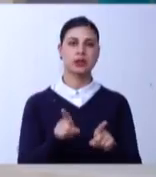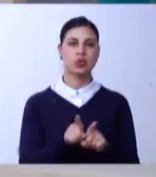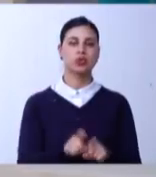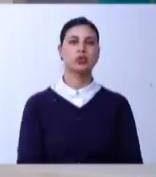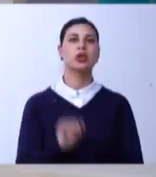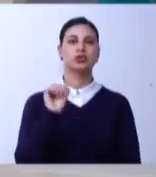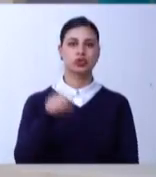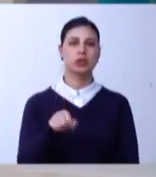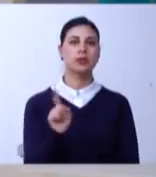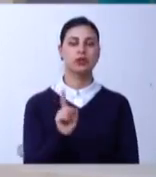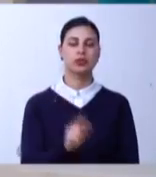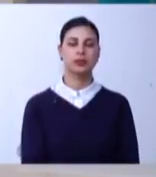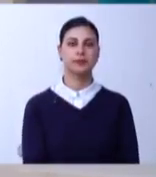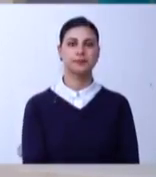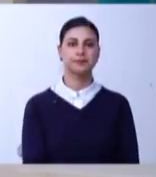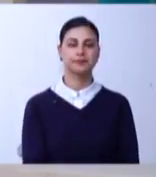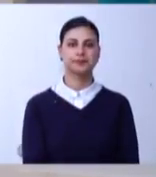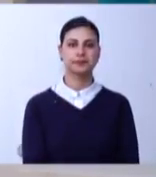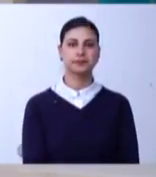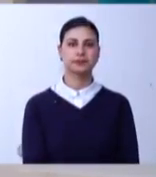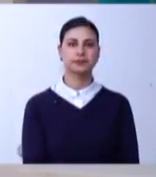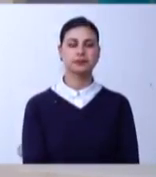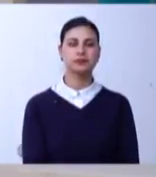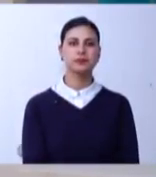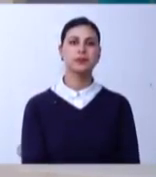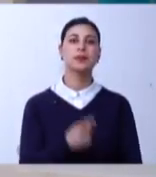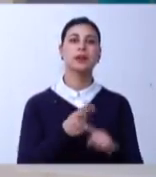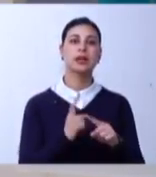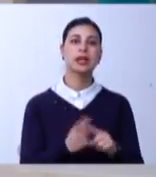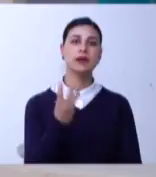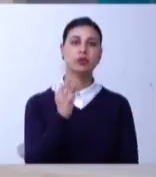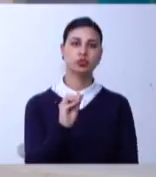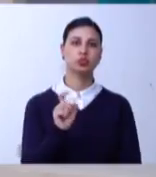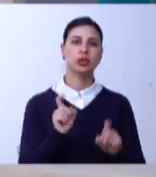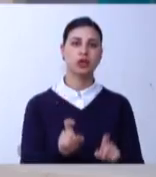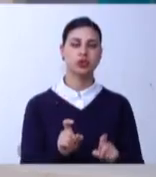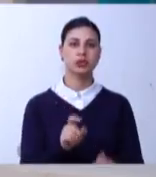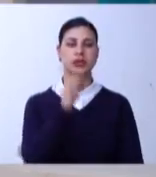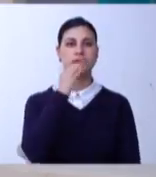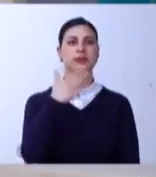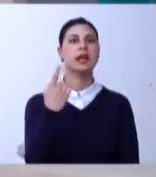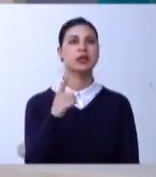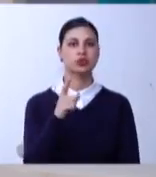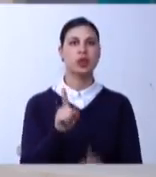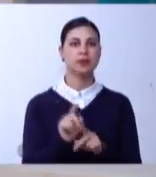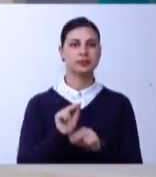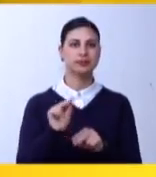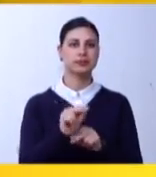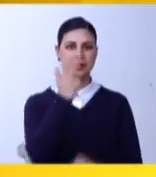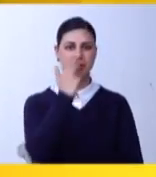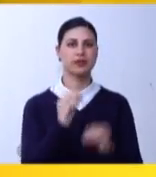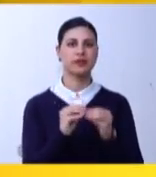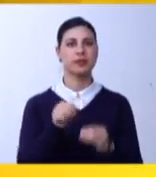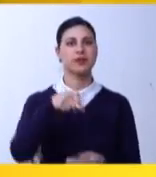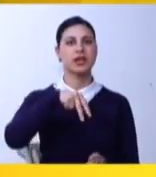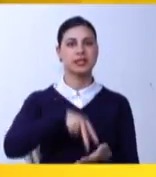ანალოგიურად შეიძლება, რომ ერთი ნახევარი წუთი გაჩერდეს, შემდეგ ერთი წუთი გავაჩეროთ უნიტაზის. ანუ ჯერ